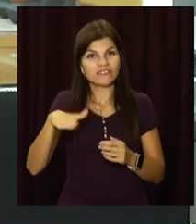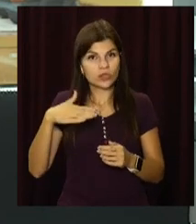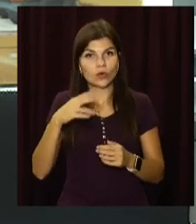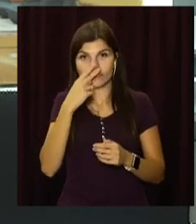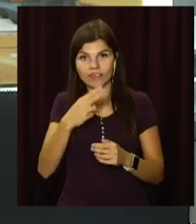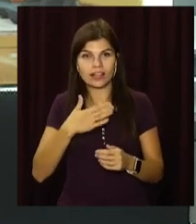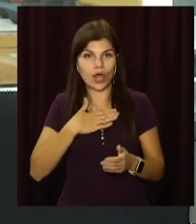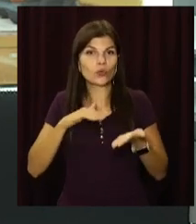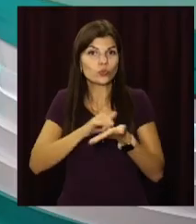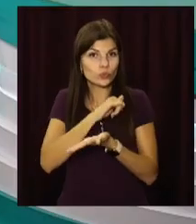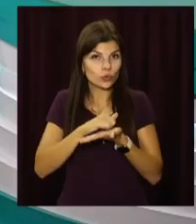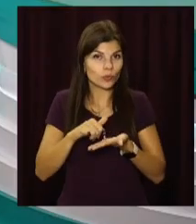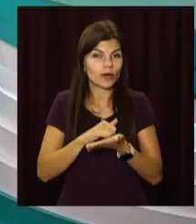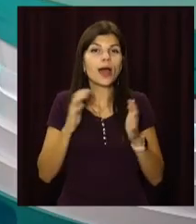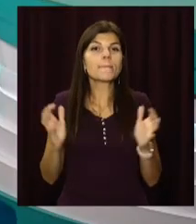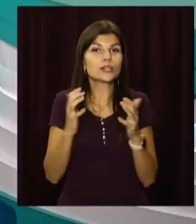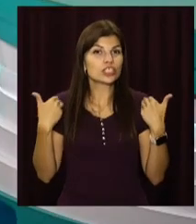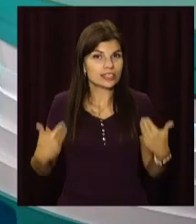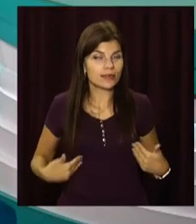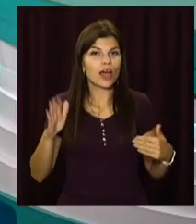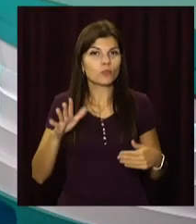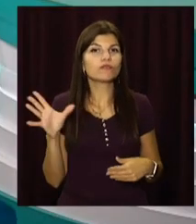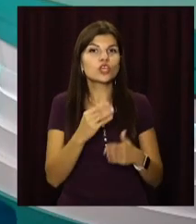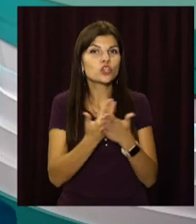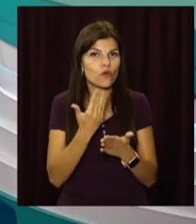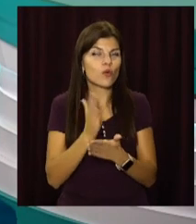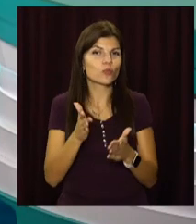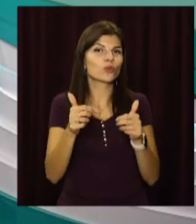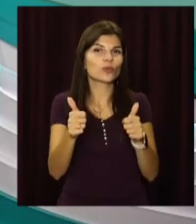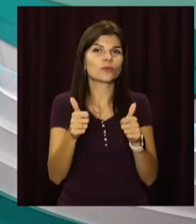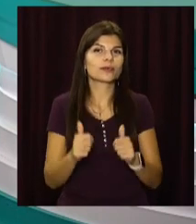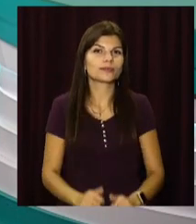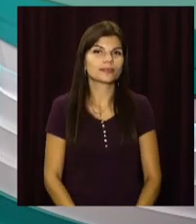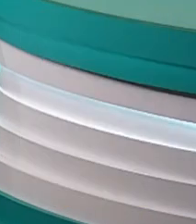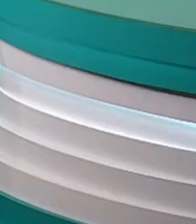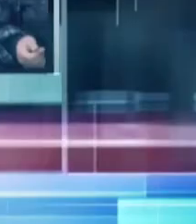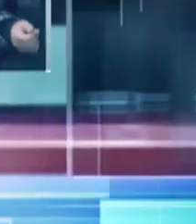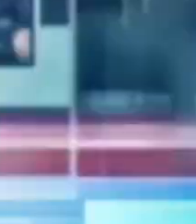переглядайте на нашому YouTube-каналі. Бережіть себе і нехай всі новини будуть добрими.